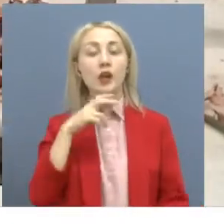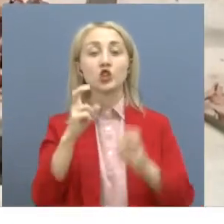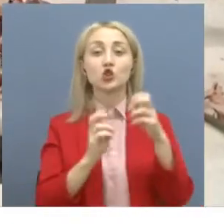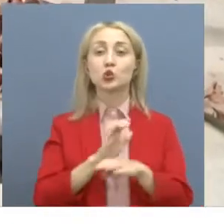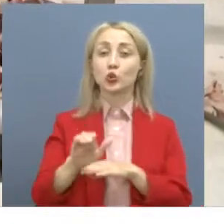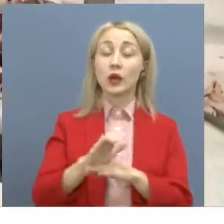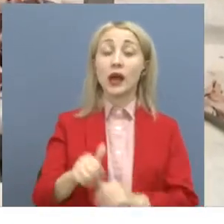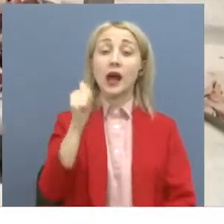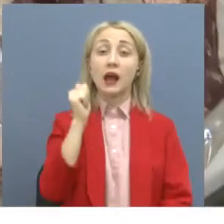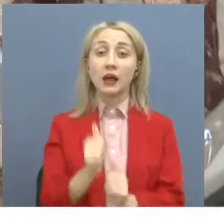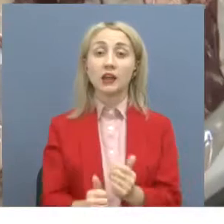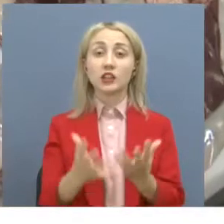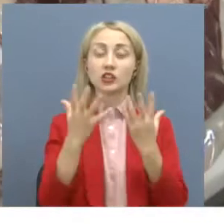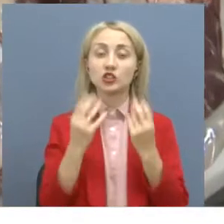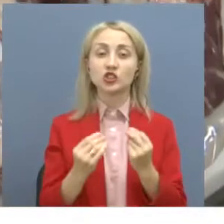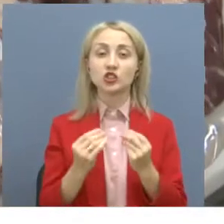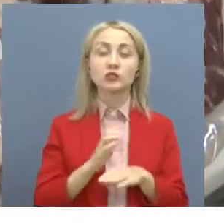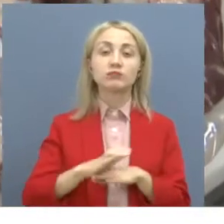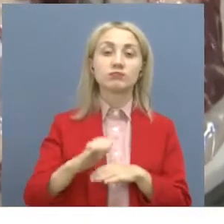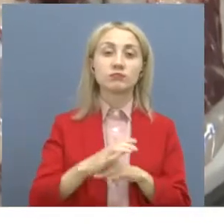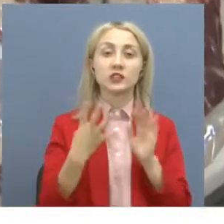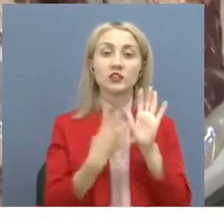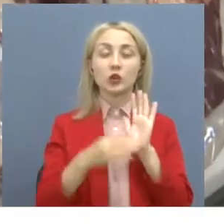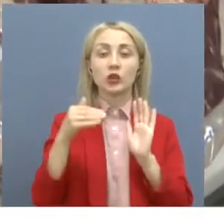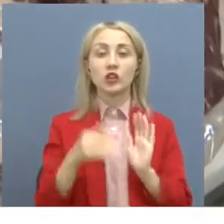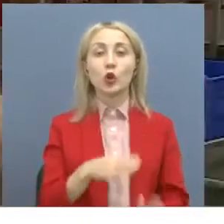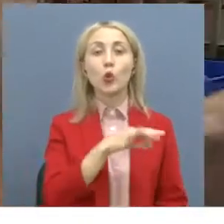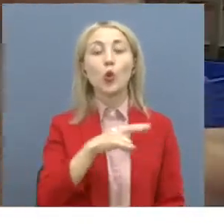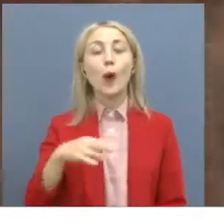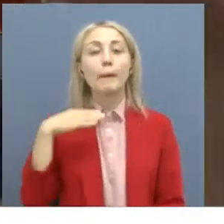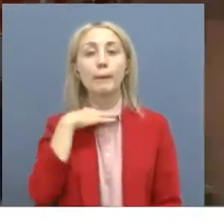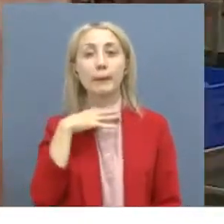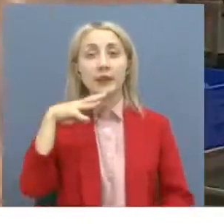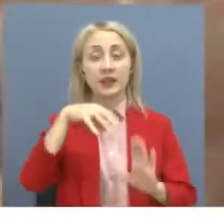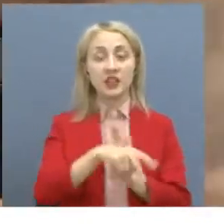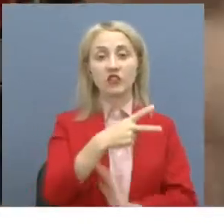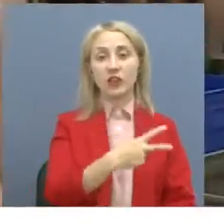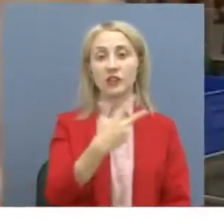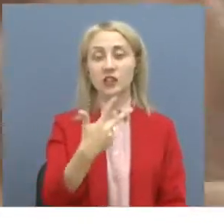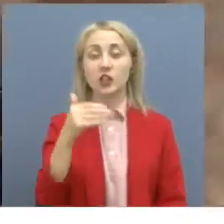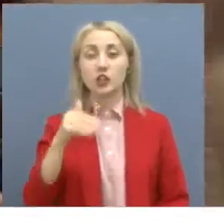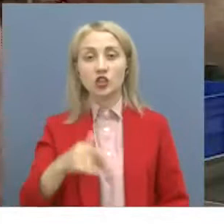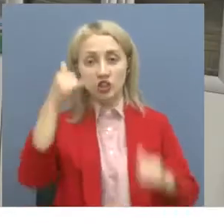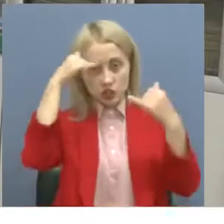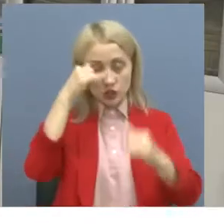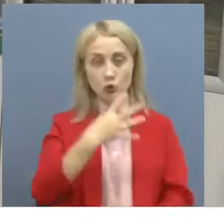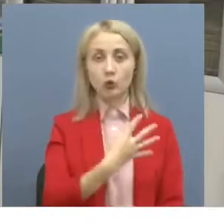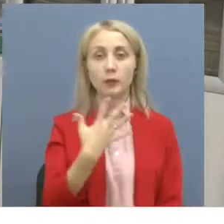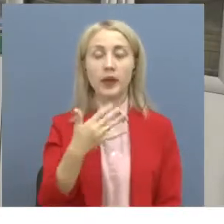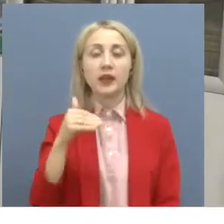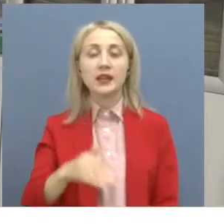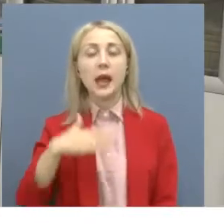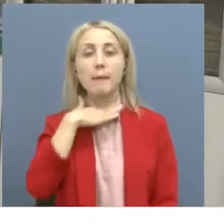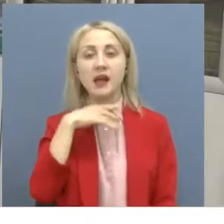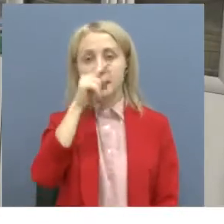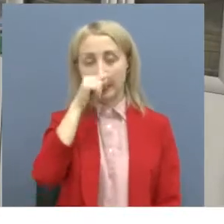орасан. Күнделікті 90 мың тонна ет өндіріледі. Соның 23 мыңы сиыр еті болса, 45 мыңы құс еті. Согласно стат